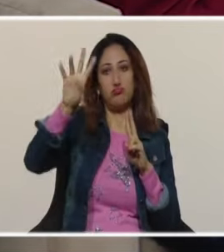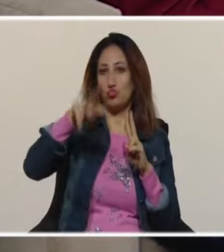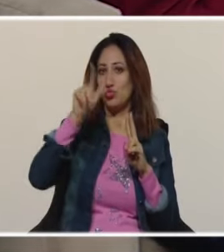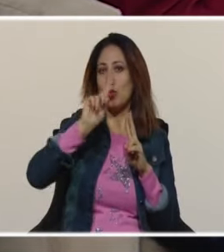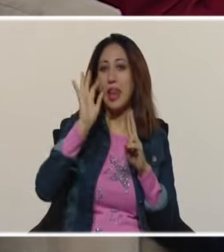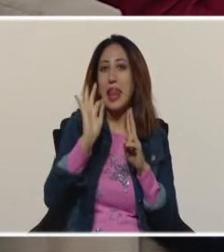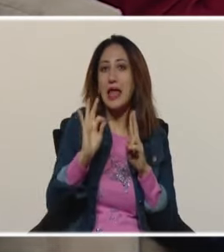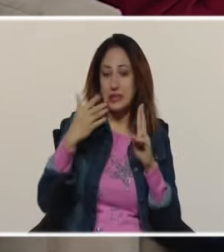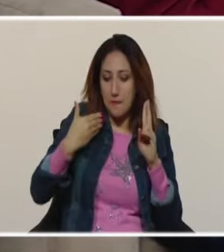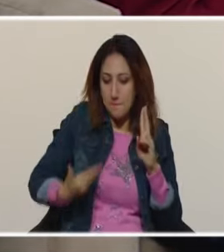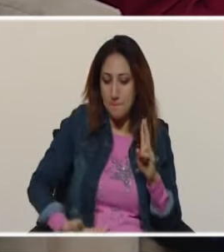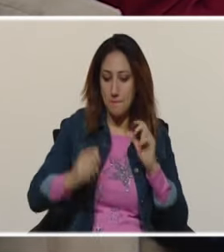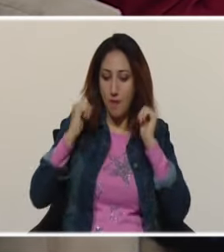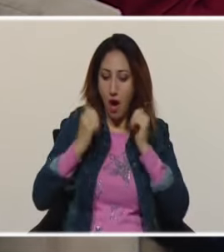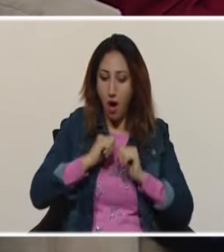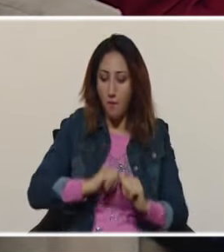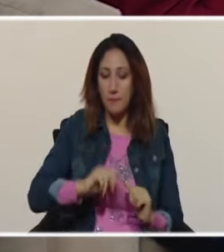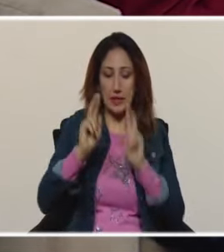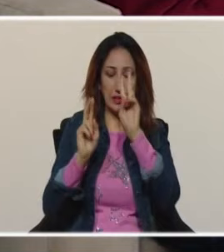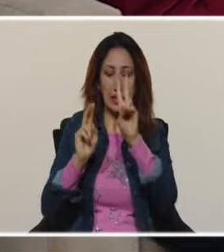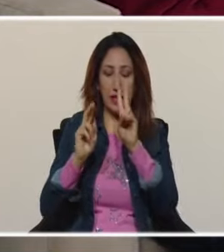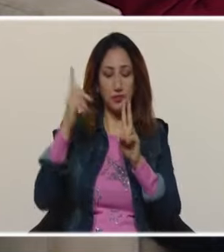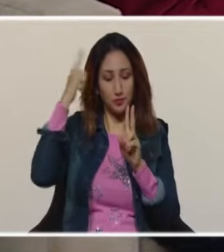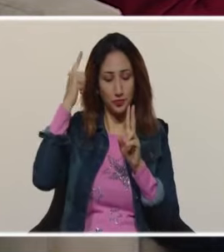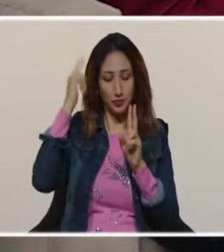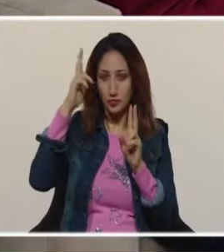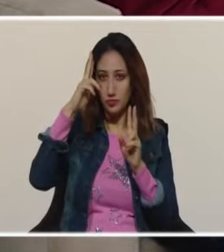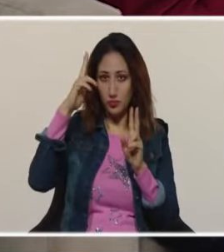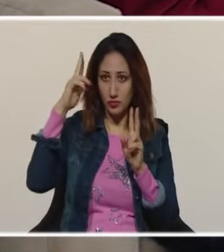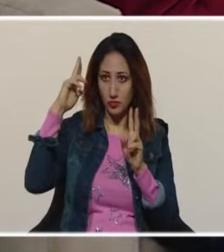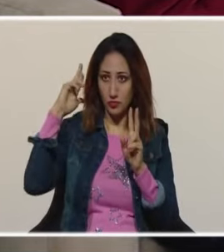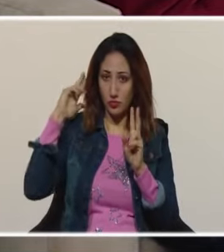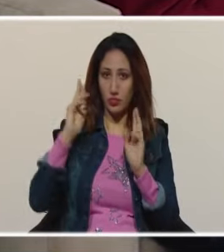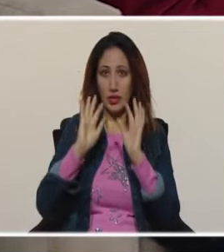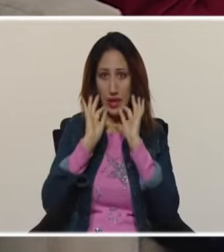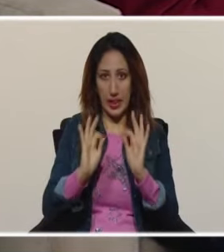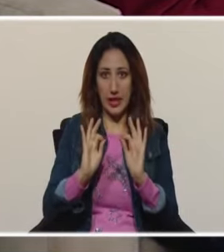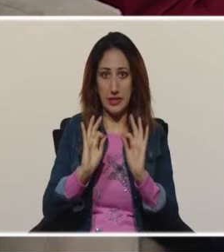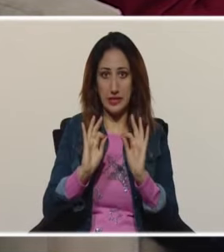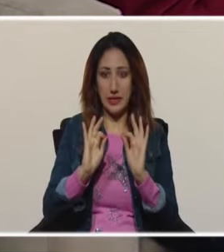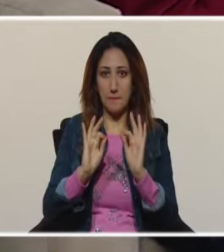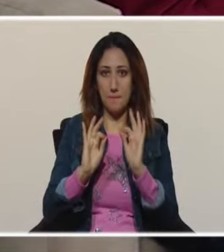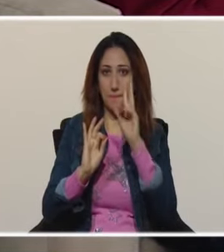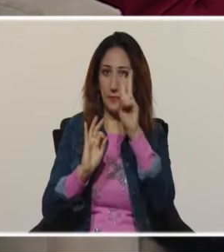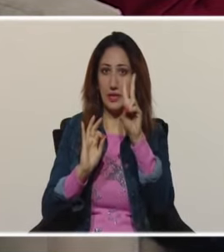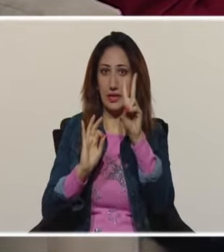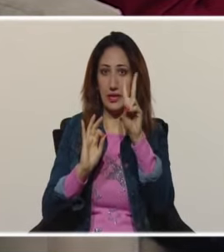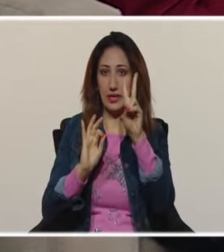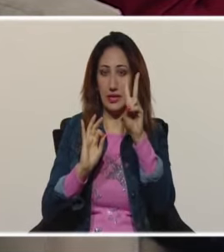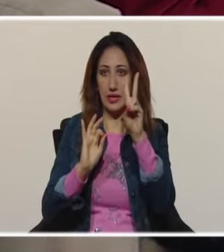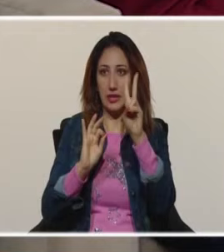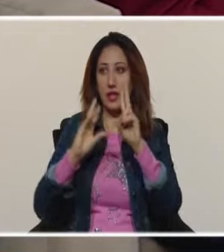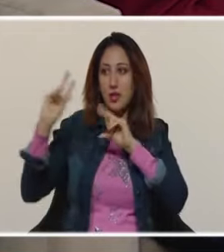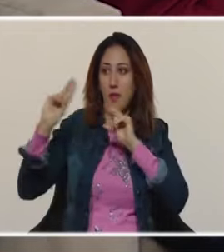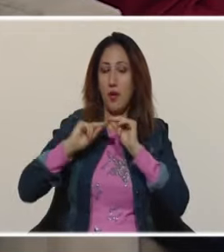على طول. هو عمل الموضوع ده. هو عمل قصه شعر ابص عليها مش عجباني اقول له لا يبقى خلاص مش هتتعمل، احنا كل حاجه زي